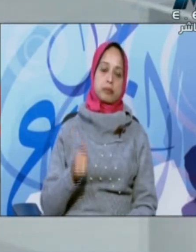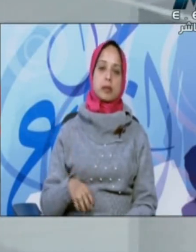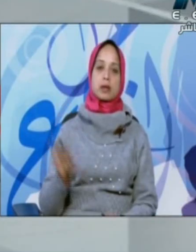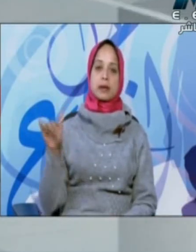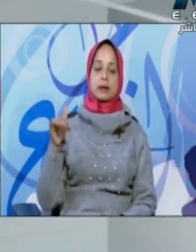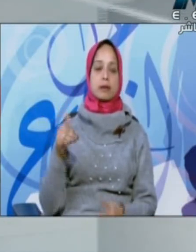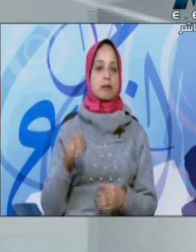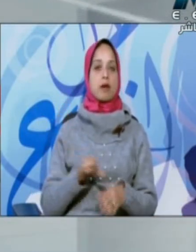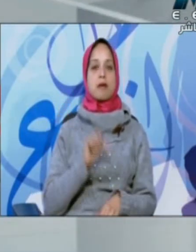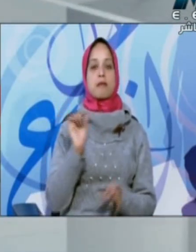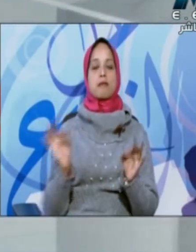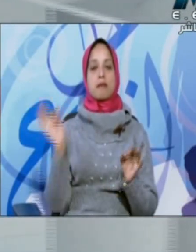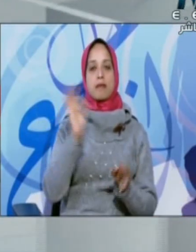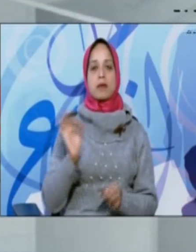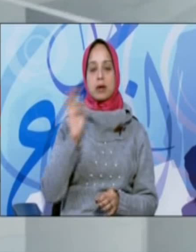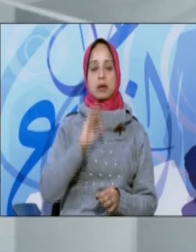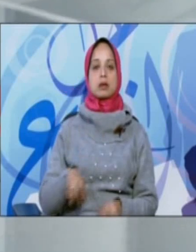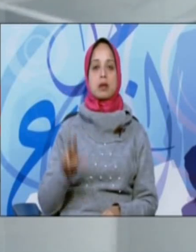1935